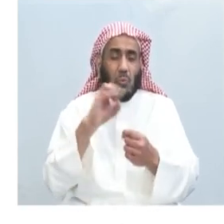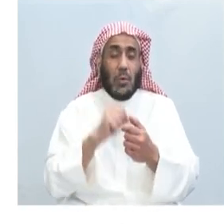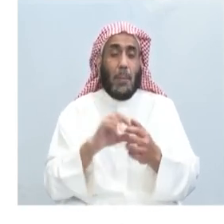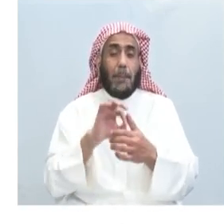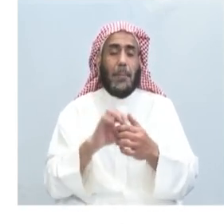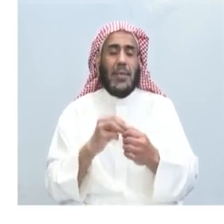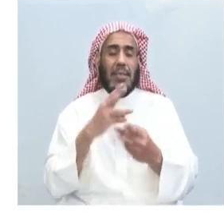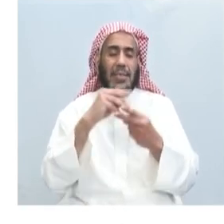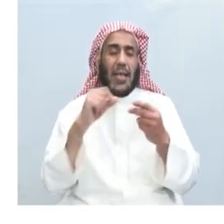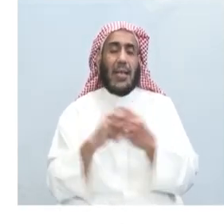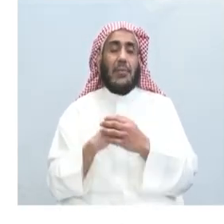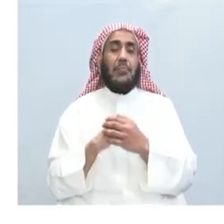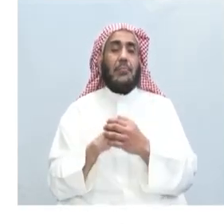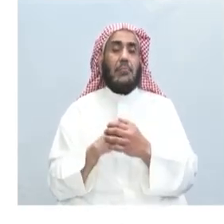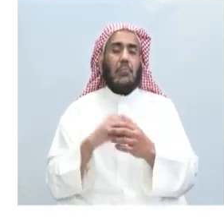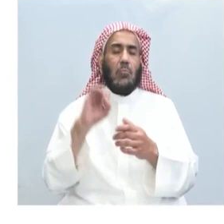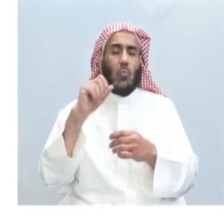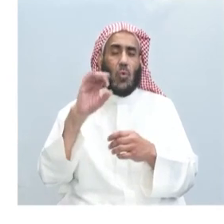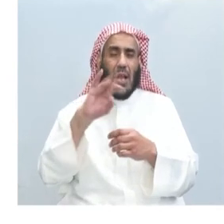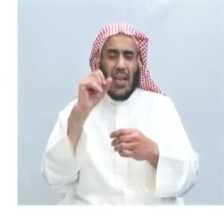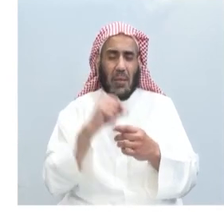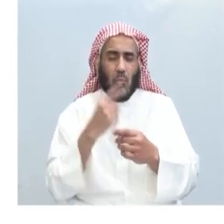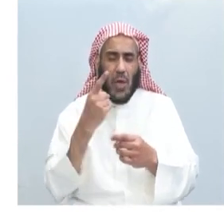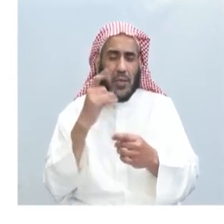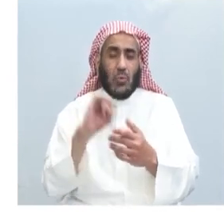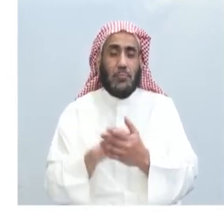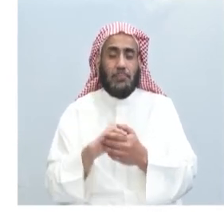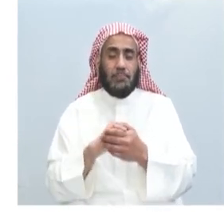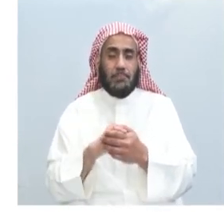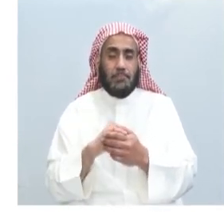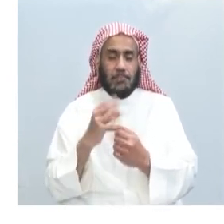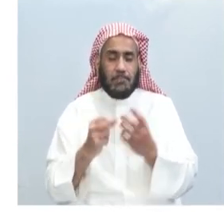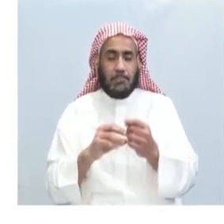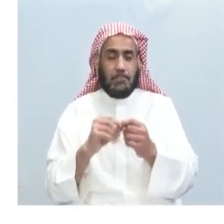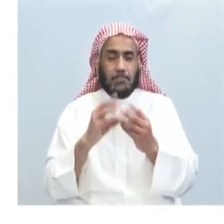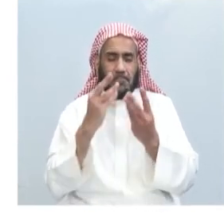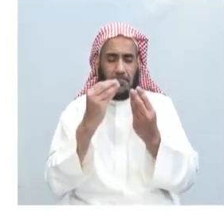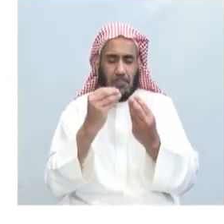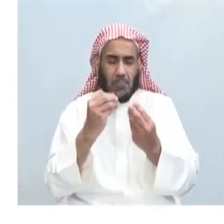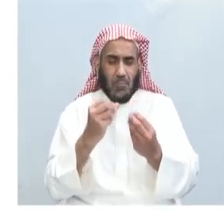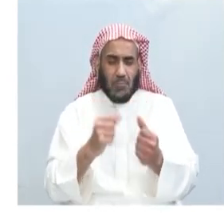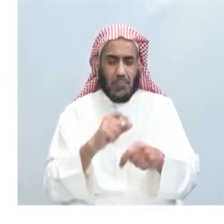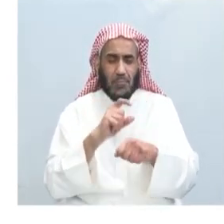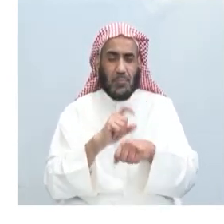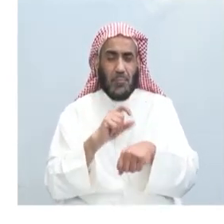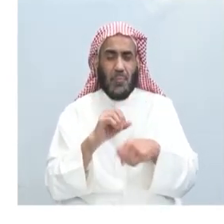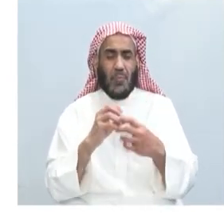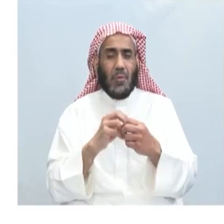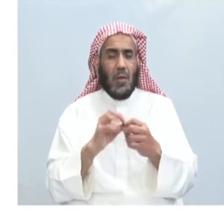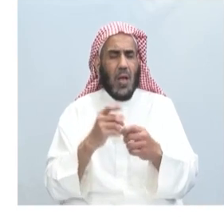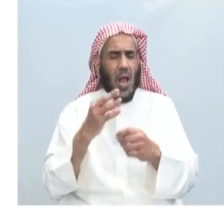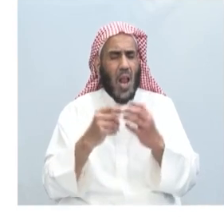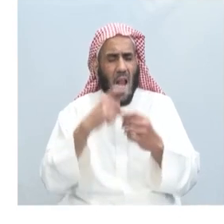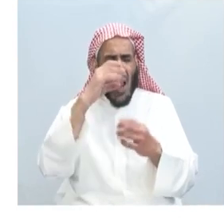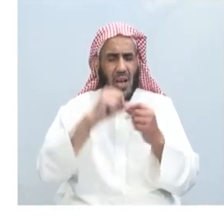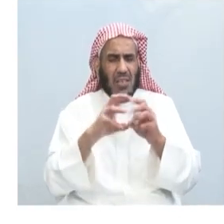من السائل طبعا مولاريه فيكون واحد مول حراره الانصهار المولاريه دلتا اتش فس وهو الحراره